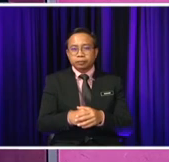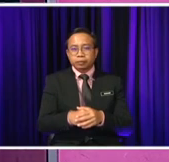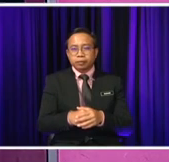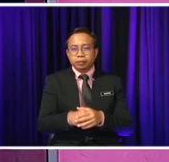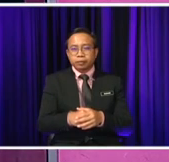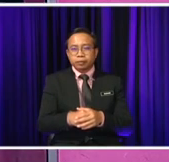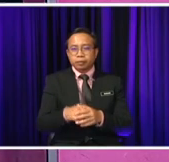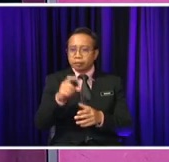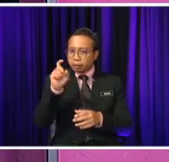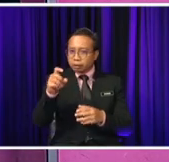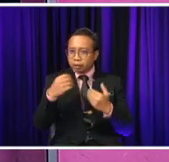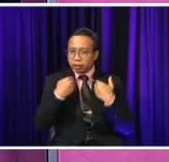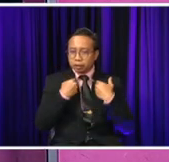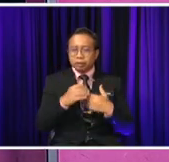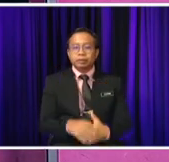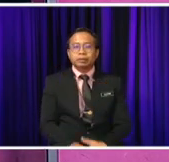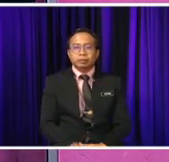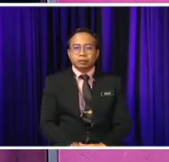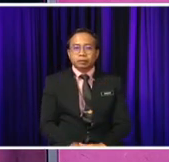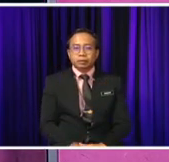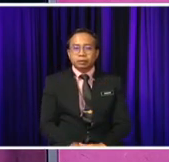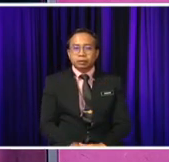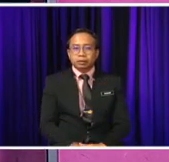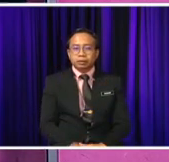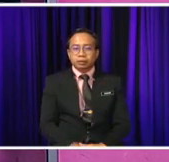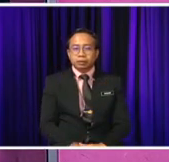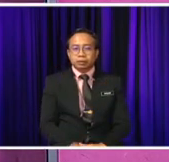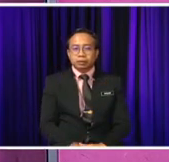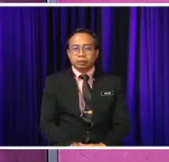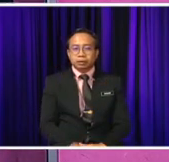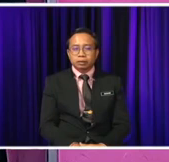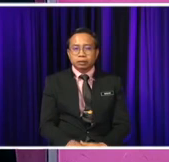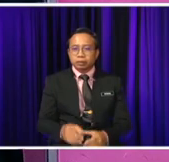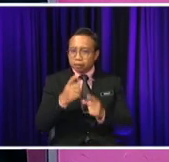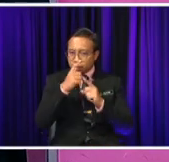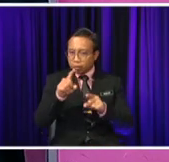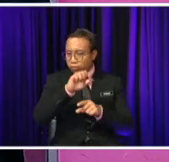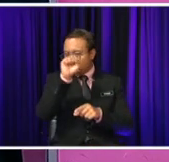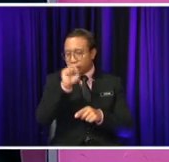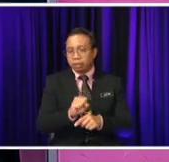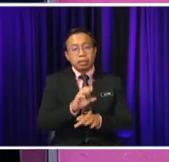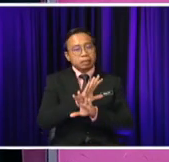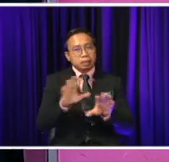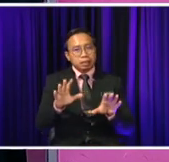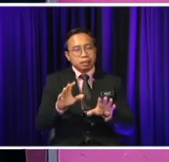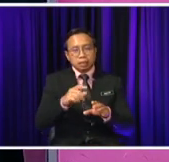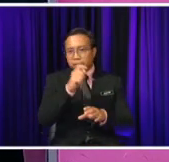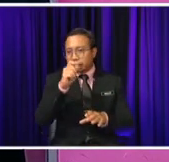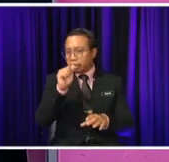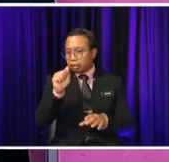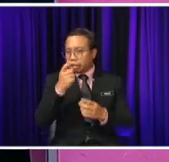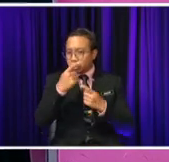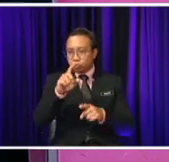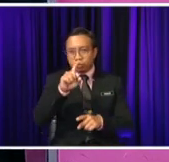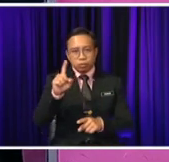kita perlulah apa namanya sama apa maksudnya menjawab Langsung kalian tuh jangan ditanya eh kita jawab zek